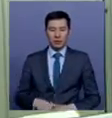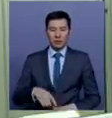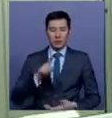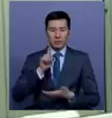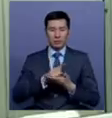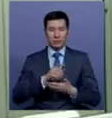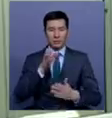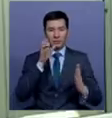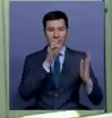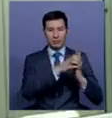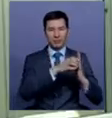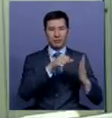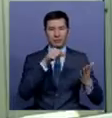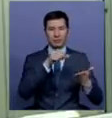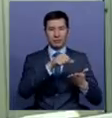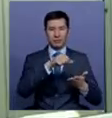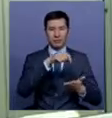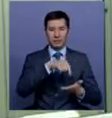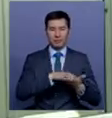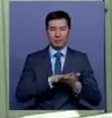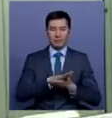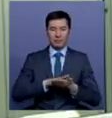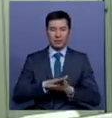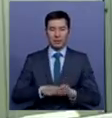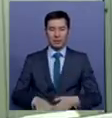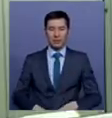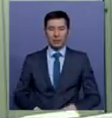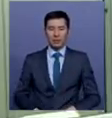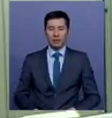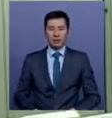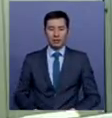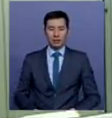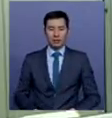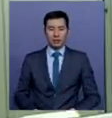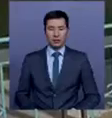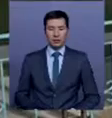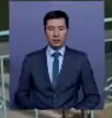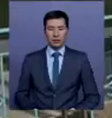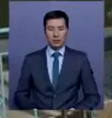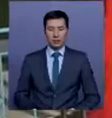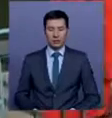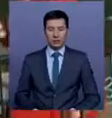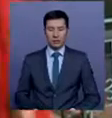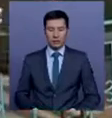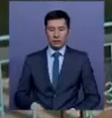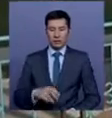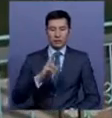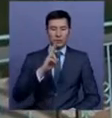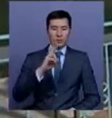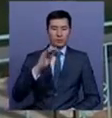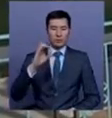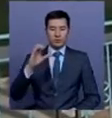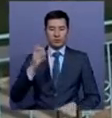Аха, сонымен балалар кіріп шыққанда қолдарын сүртіп өтеді. Кірген шыққан балалар бары сақтаулы. Бізде осы